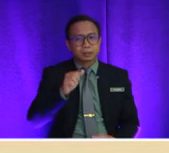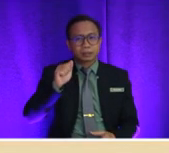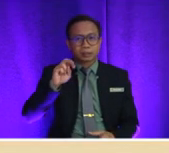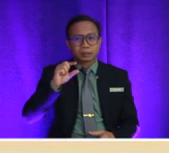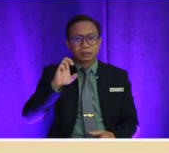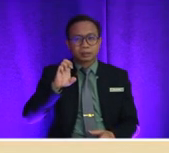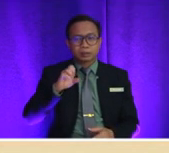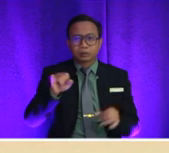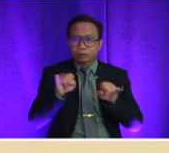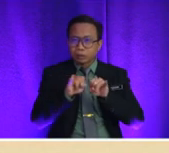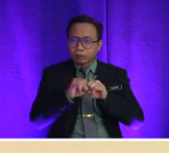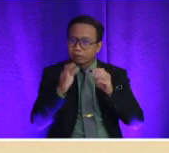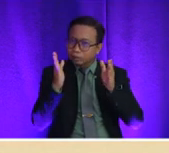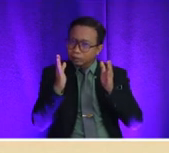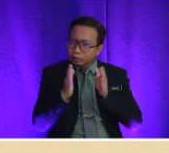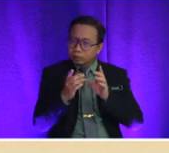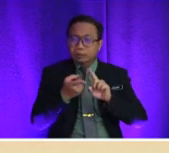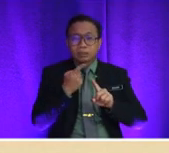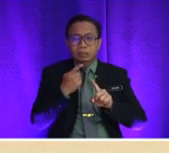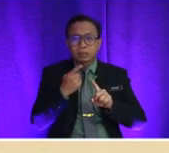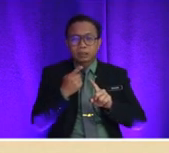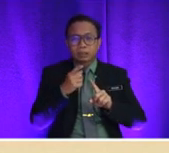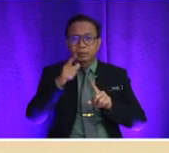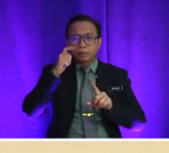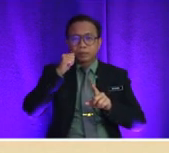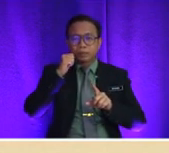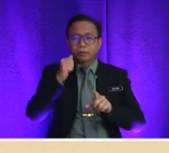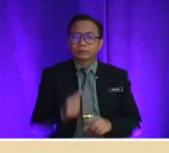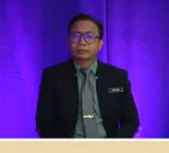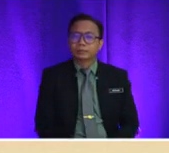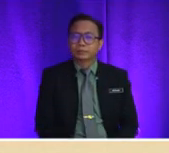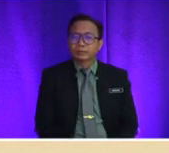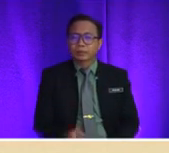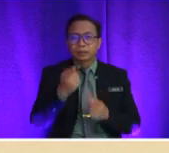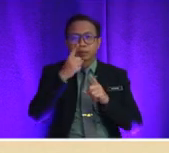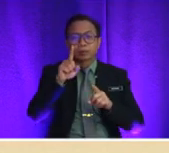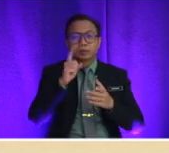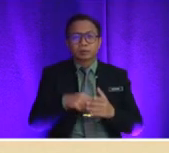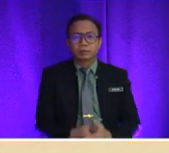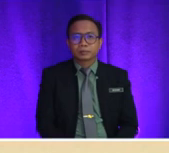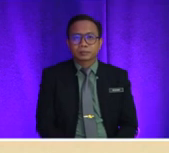yang kecil daripada ikan engine ini adalah jawabannya